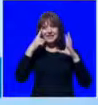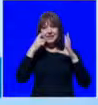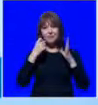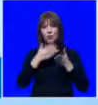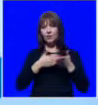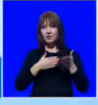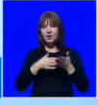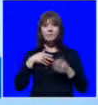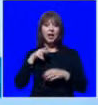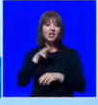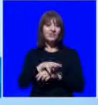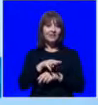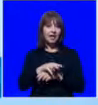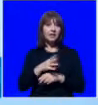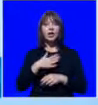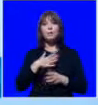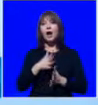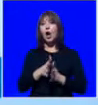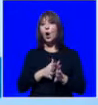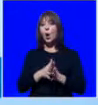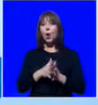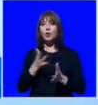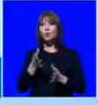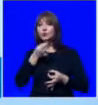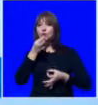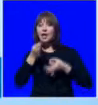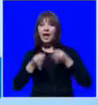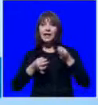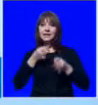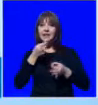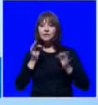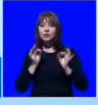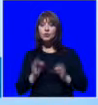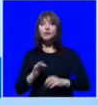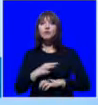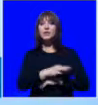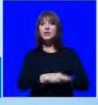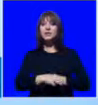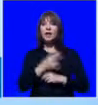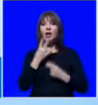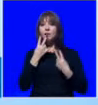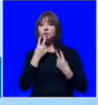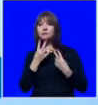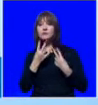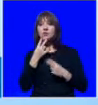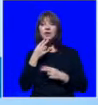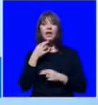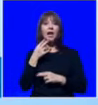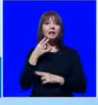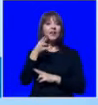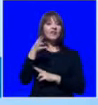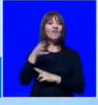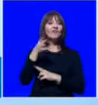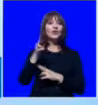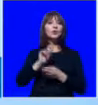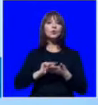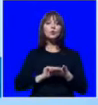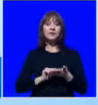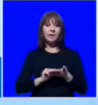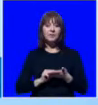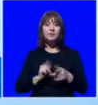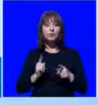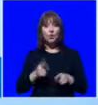има свидетели, има хора, които ще разказват конкретната история, ще се гледат видеозаписи, тук има смисъл да се изясни истината